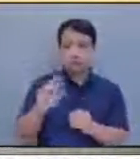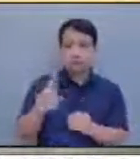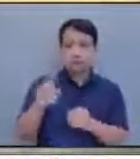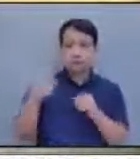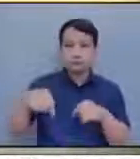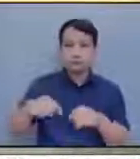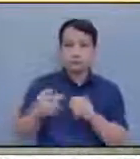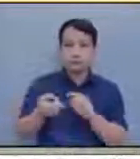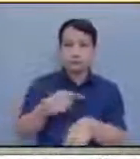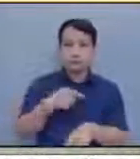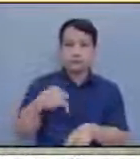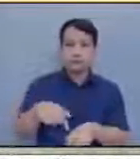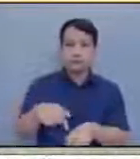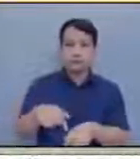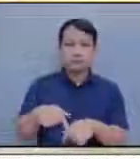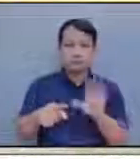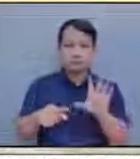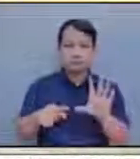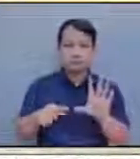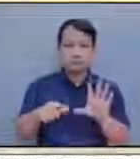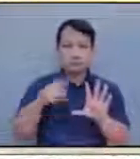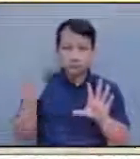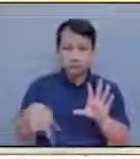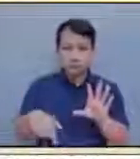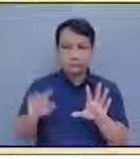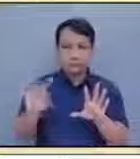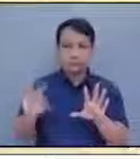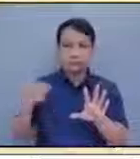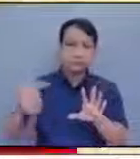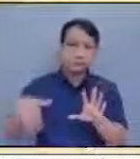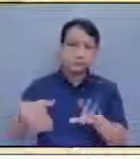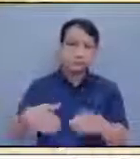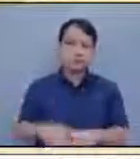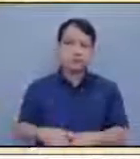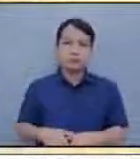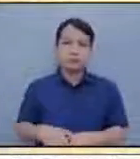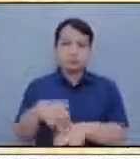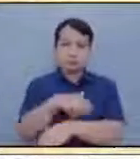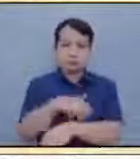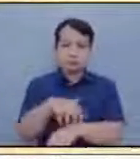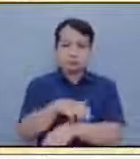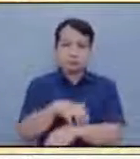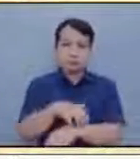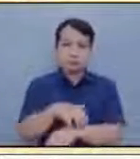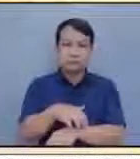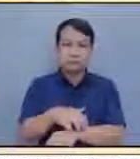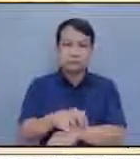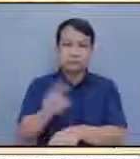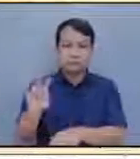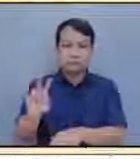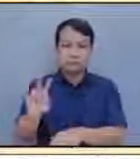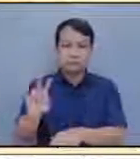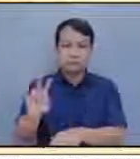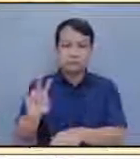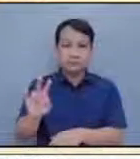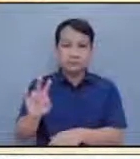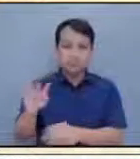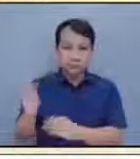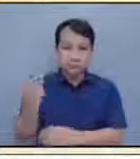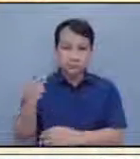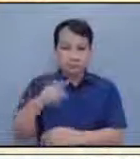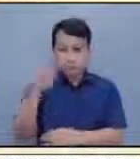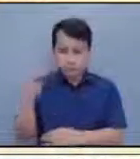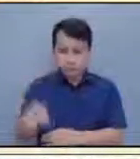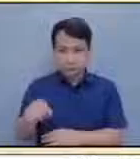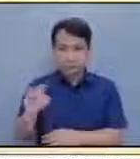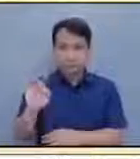yun alas 5 ng hapon hanggang alas 8 ng gabi, habang sa Makati naman ay mula alas 7 ng umaga hanggang alas 7 ng gabi. Para sa mga huling numero